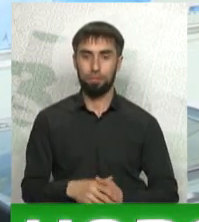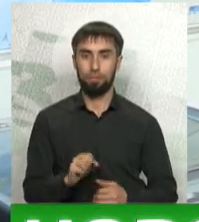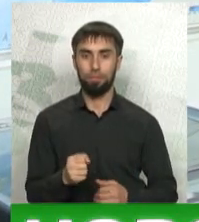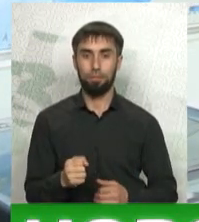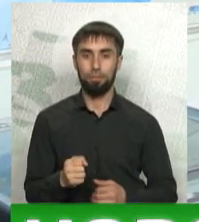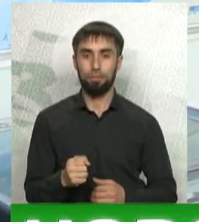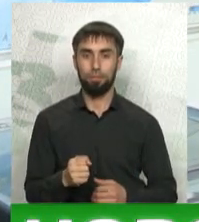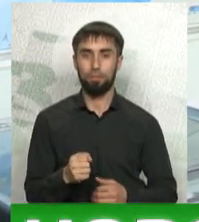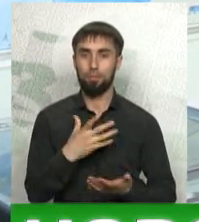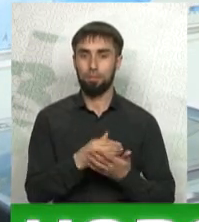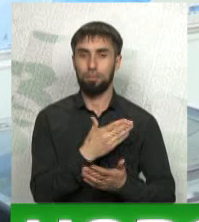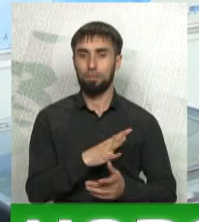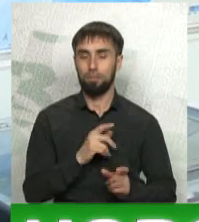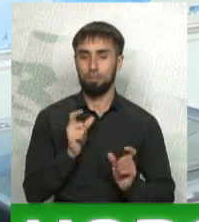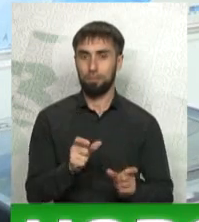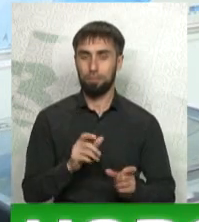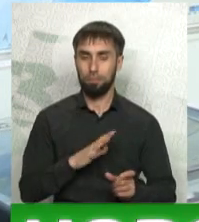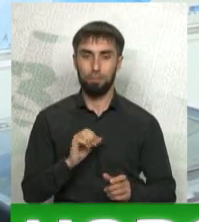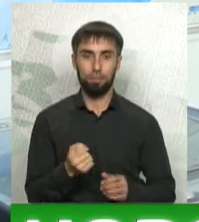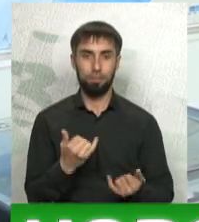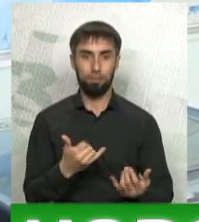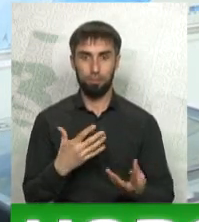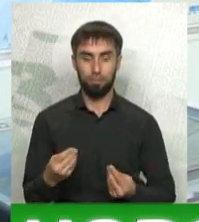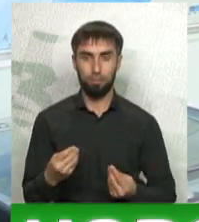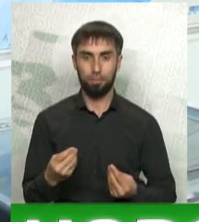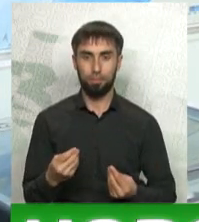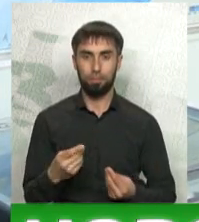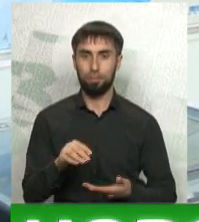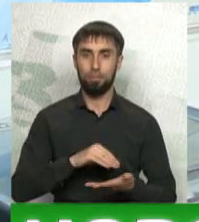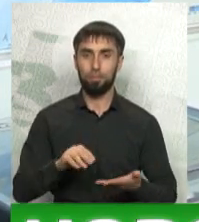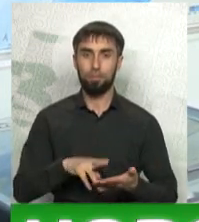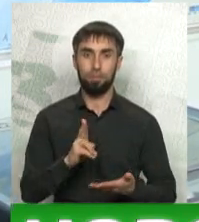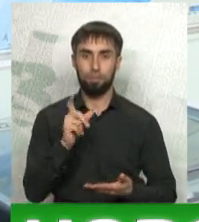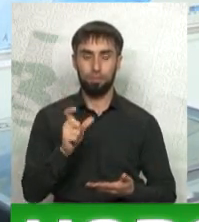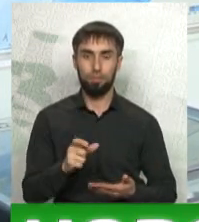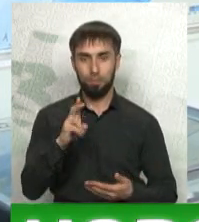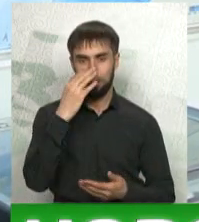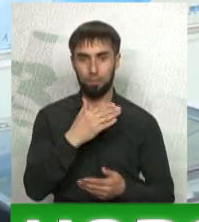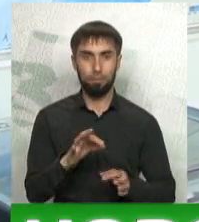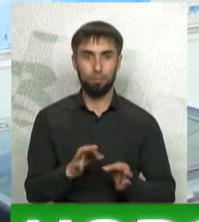сашей и зарядит raider 1 жди на газон .